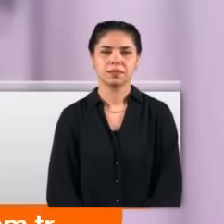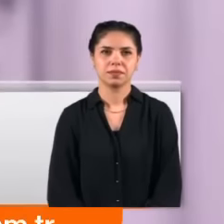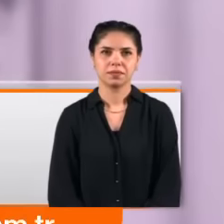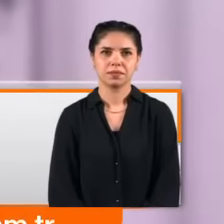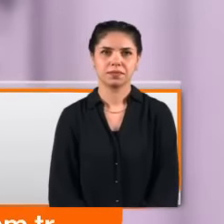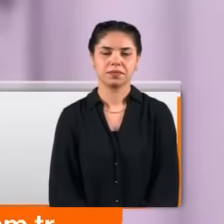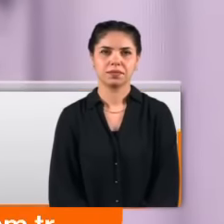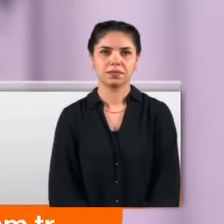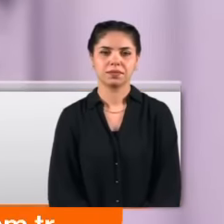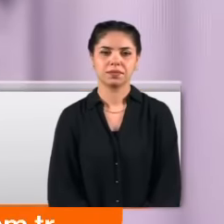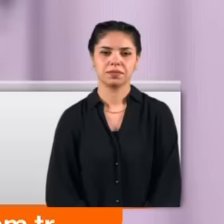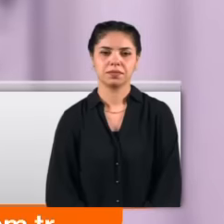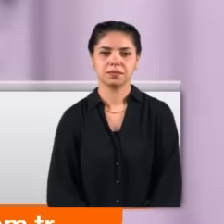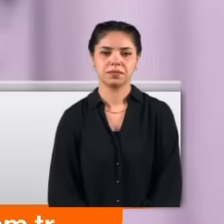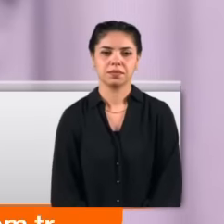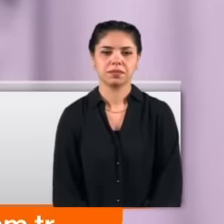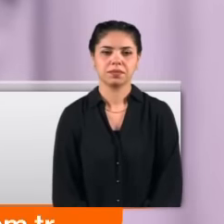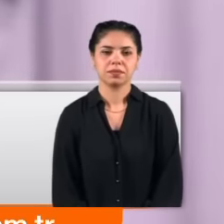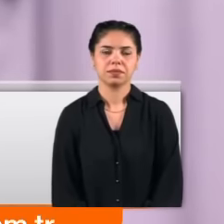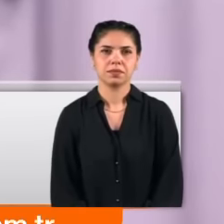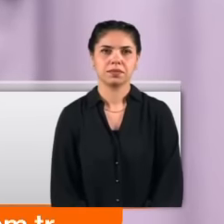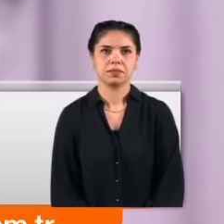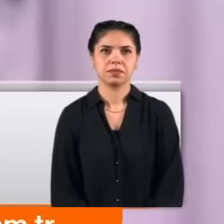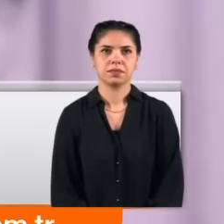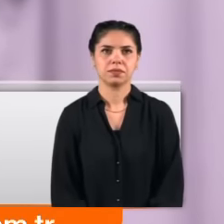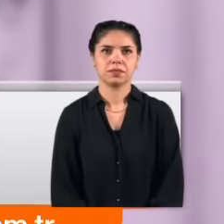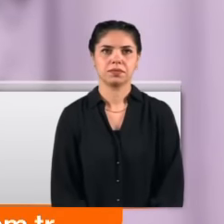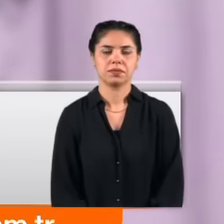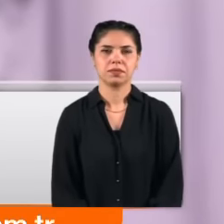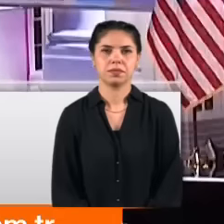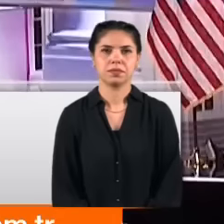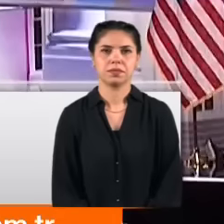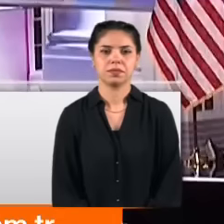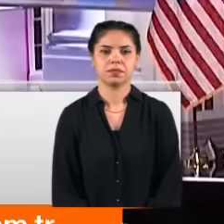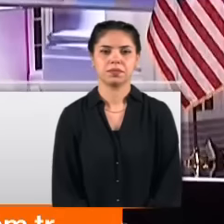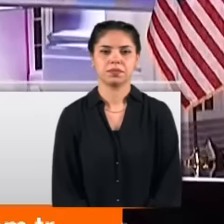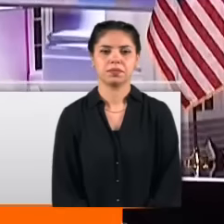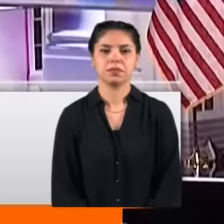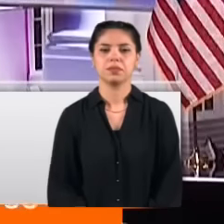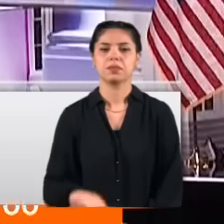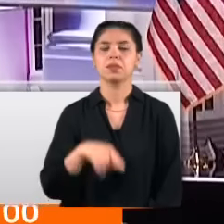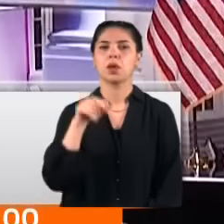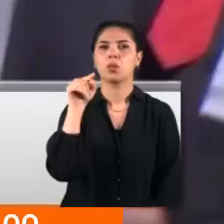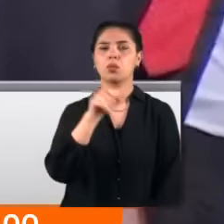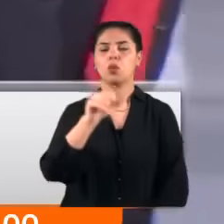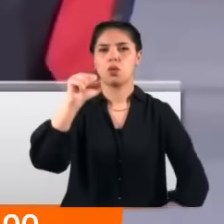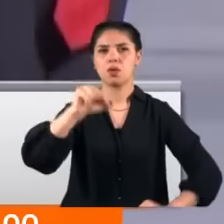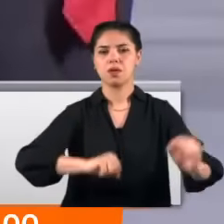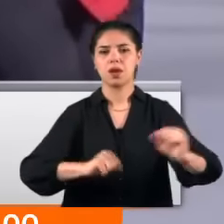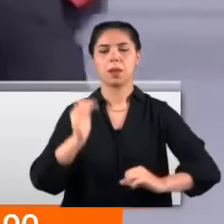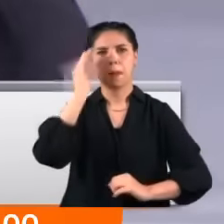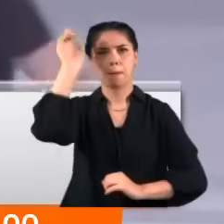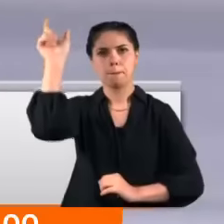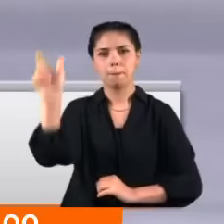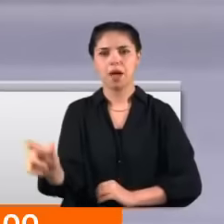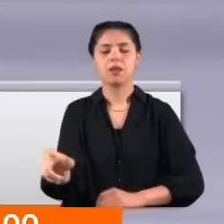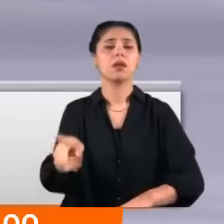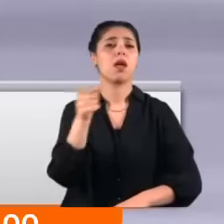İnanç, bağlılık ve gururla Amerika Birleşik Devletleri Başkanlığı'na adaylığınızı kabul ediyorum. Reuters ise Trump'ın rakibi Başkan Biden'ın